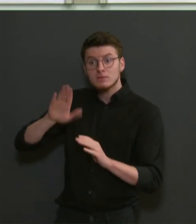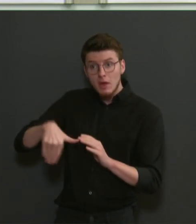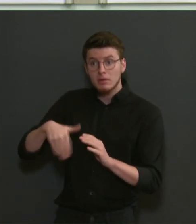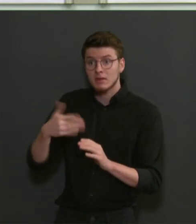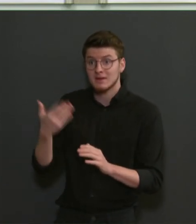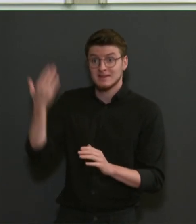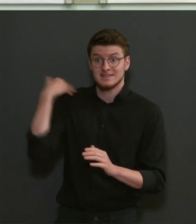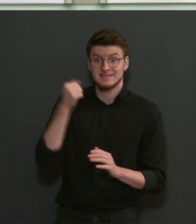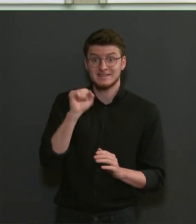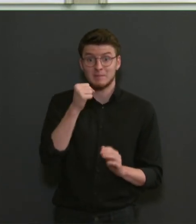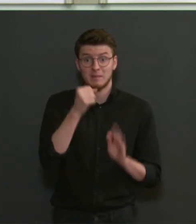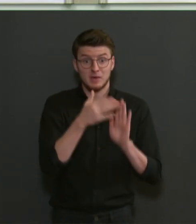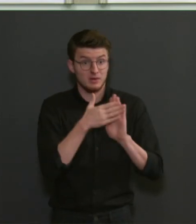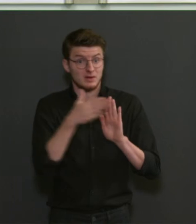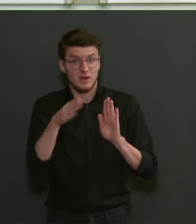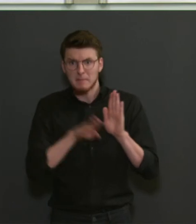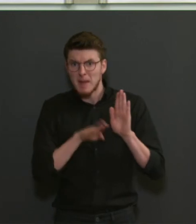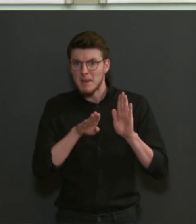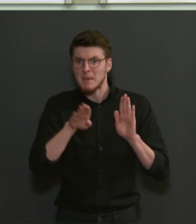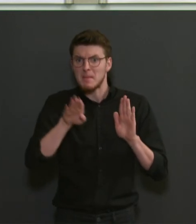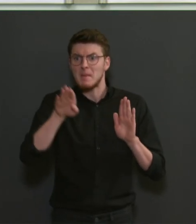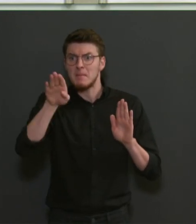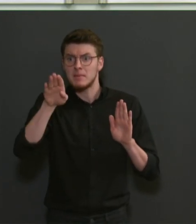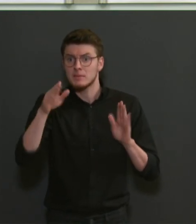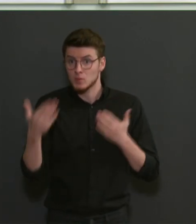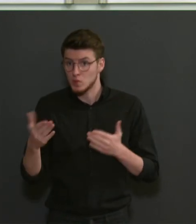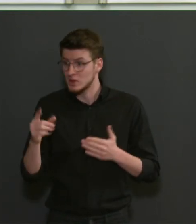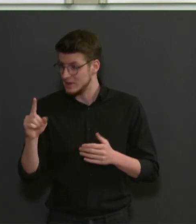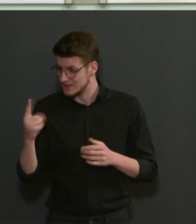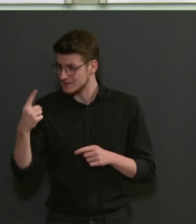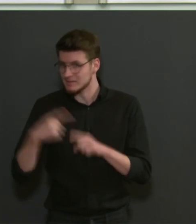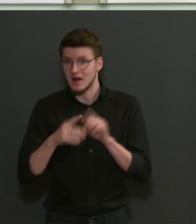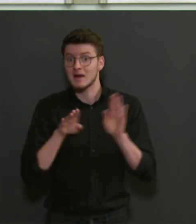het nog steeds om een heel bescheiden daling.